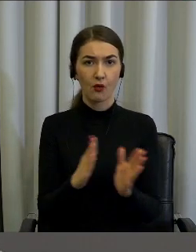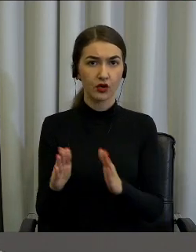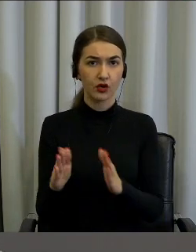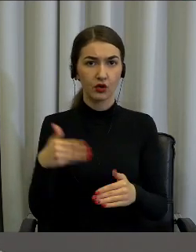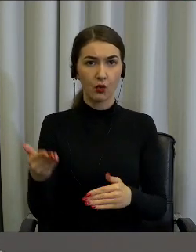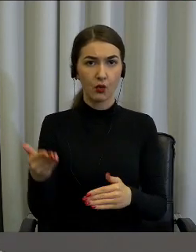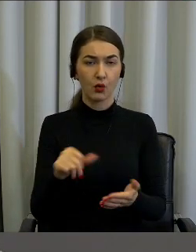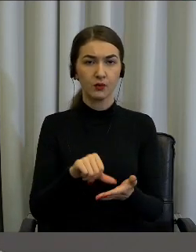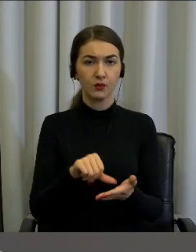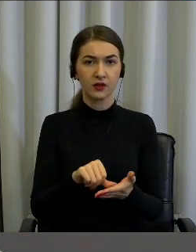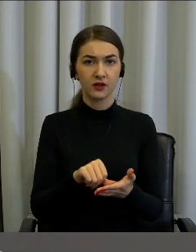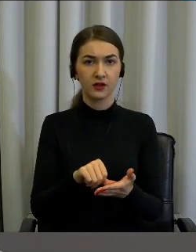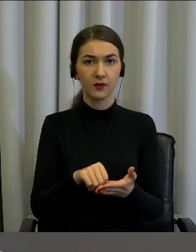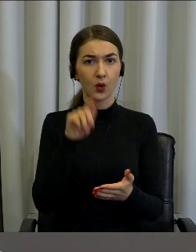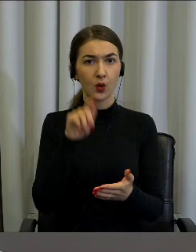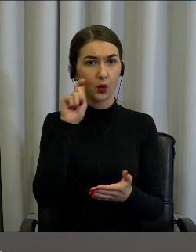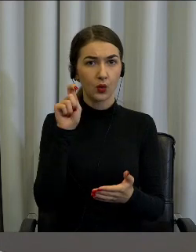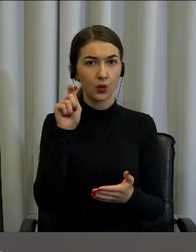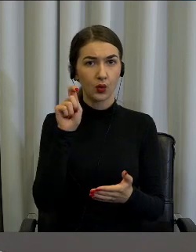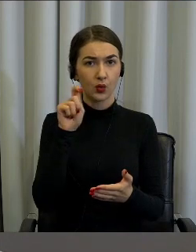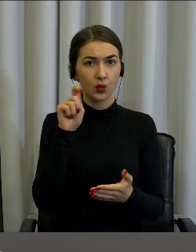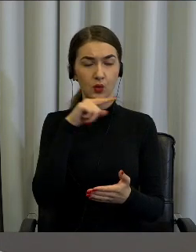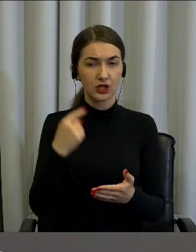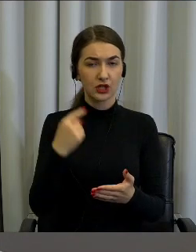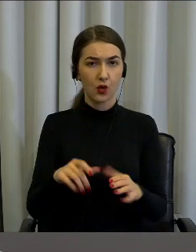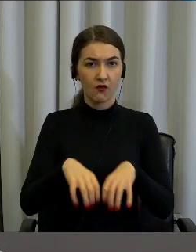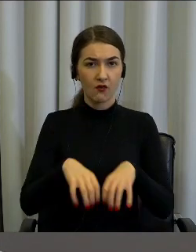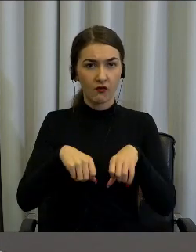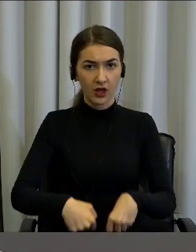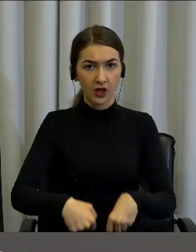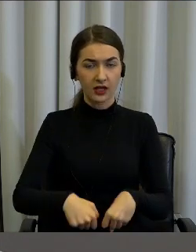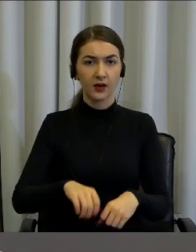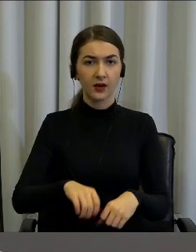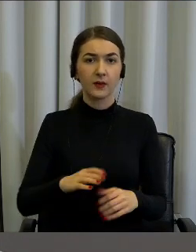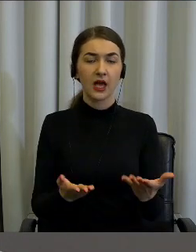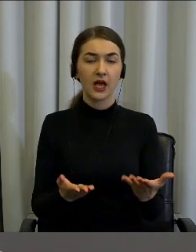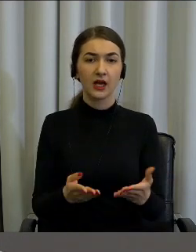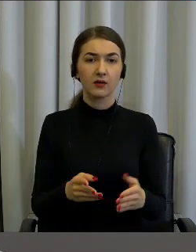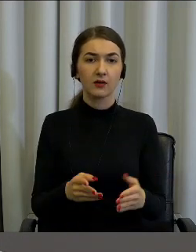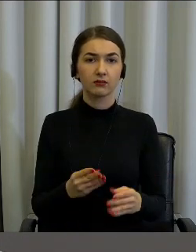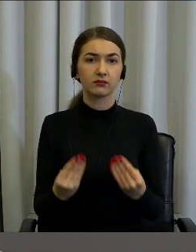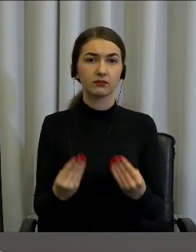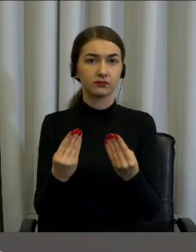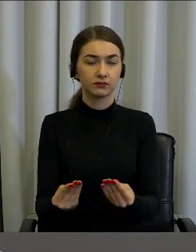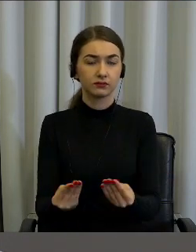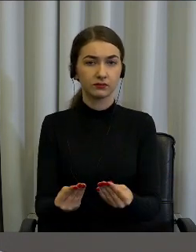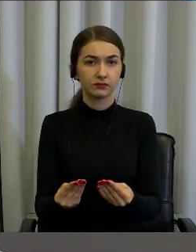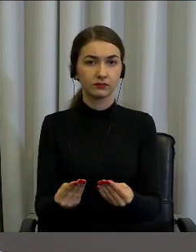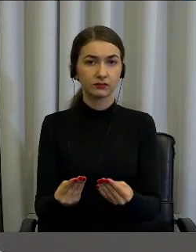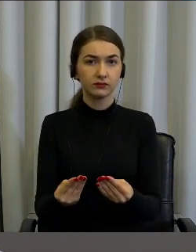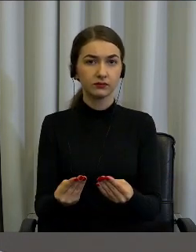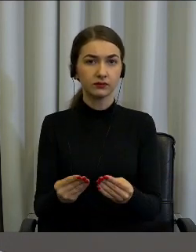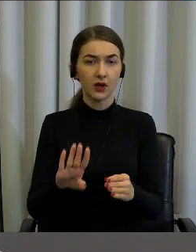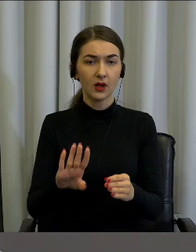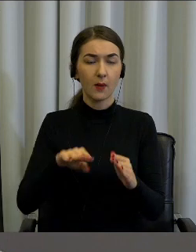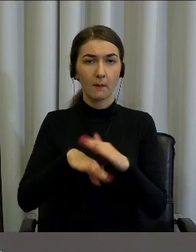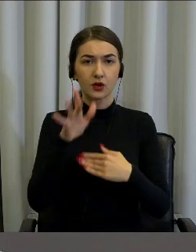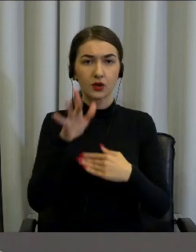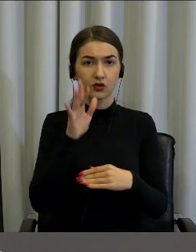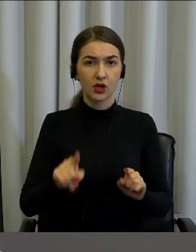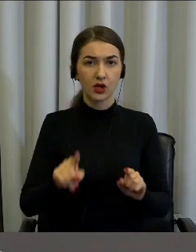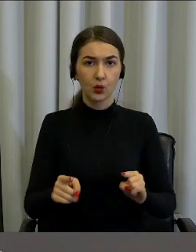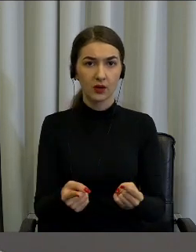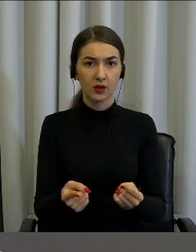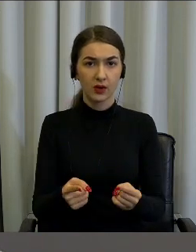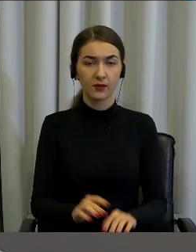представників української влади Невдовзі після полону які примінялись після прибуття до офіційних центрів уримання під